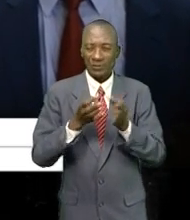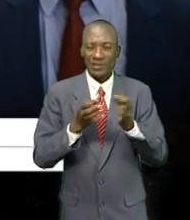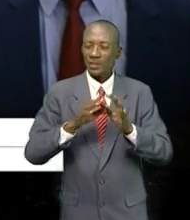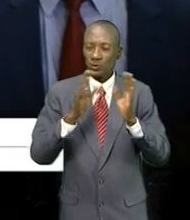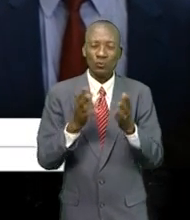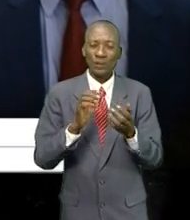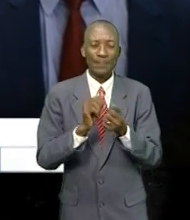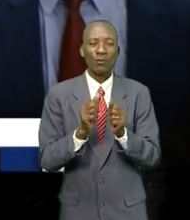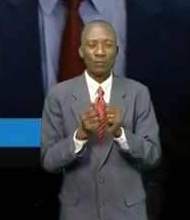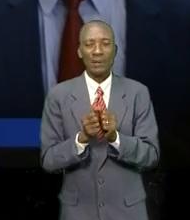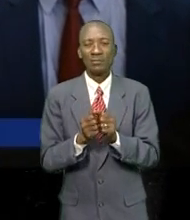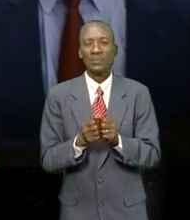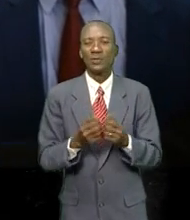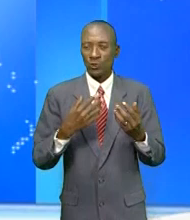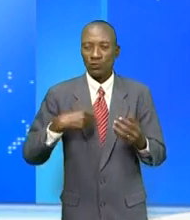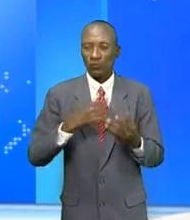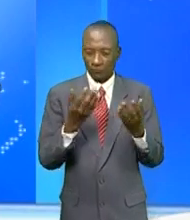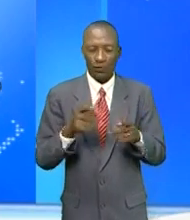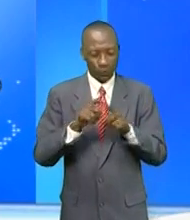aussi le développement économique.